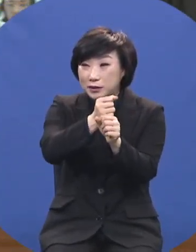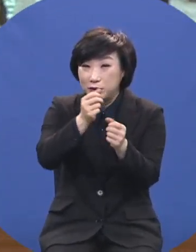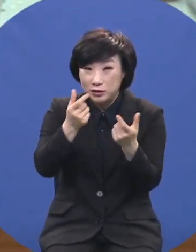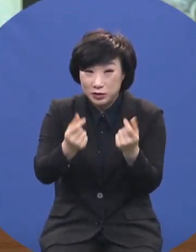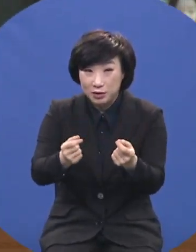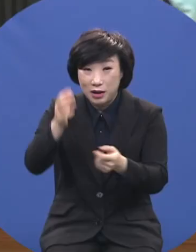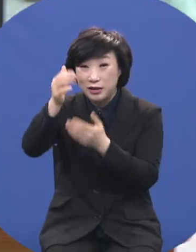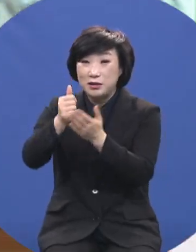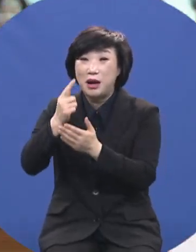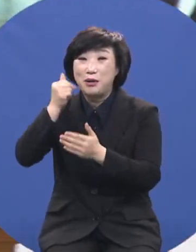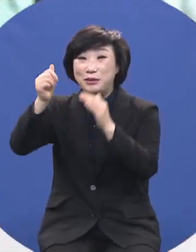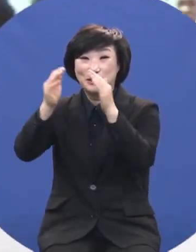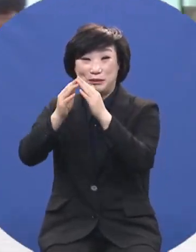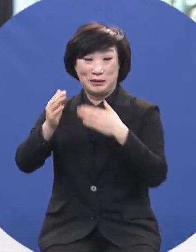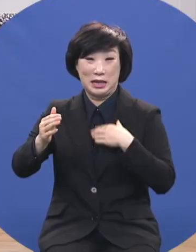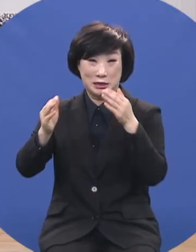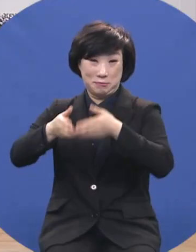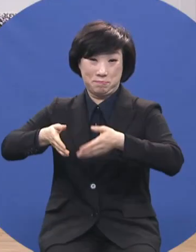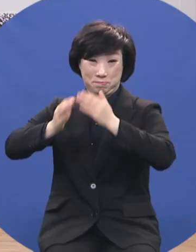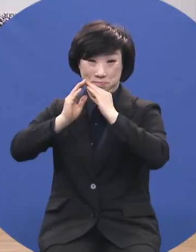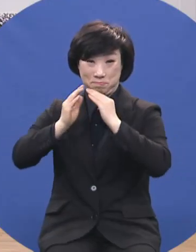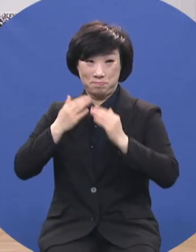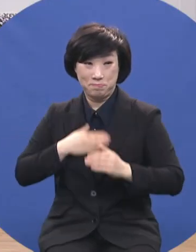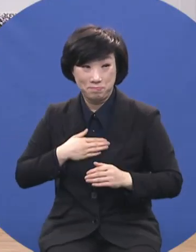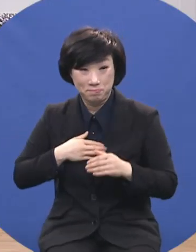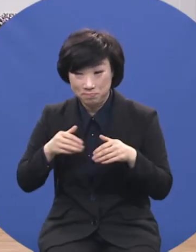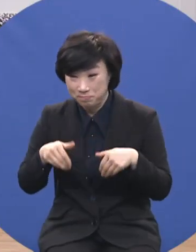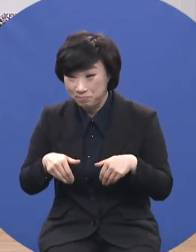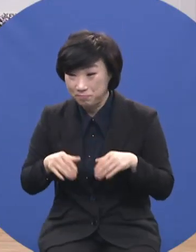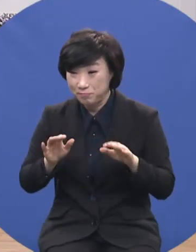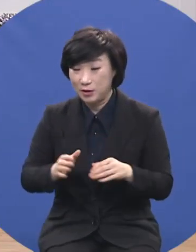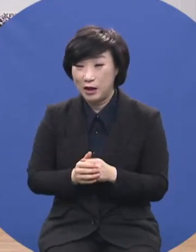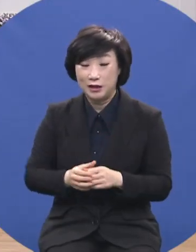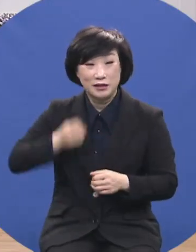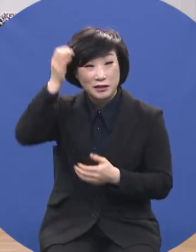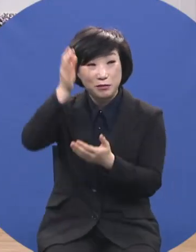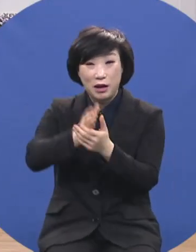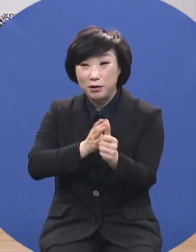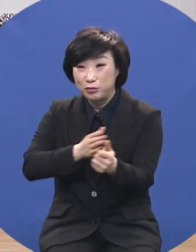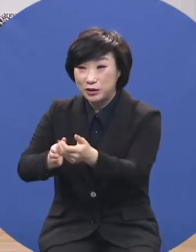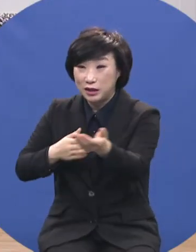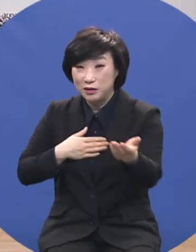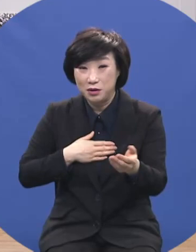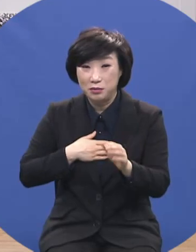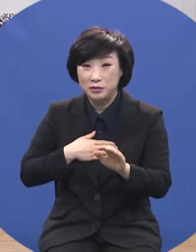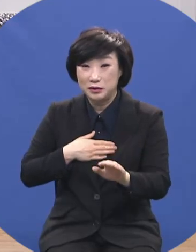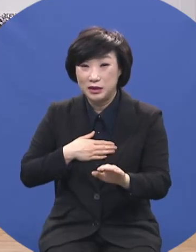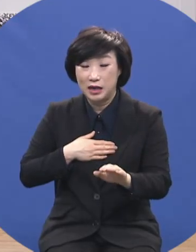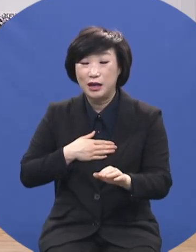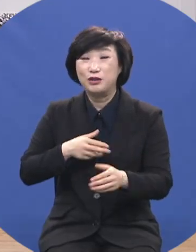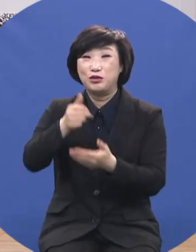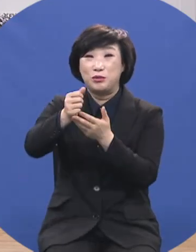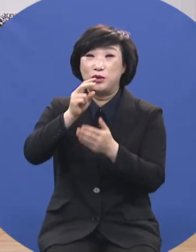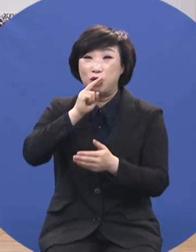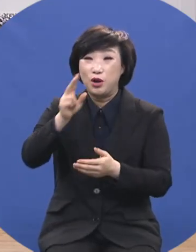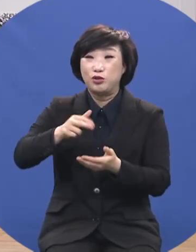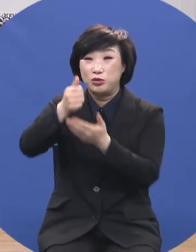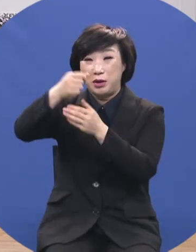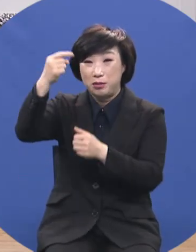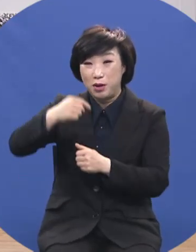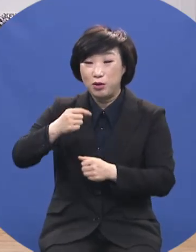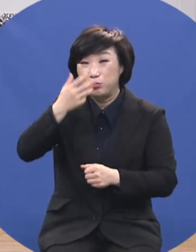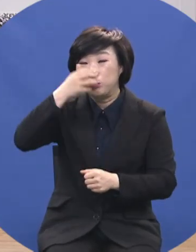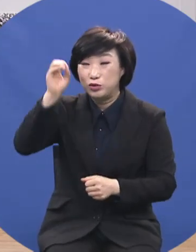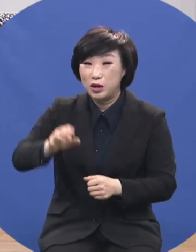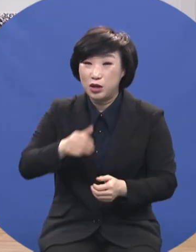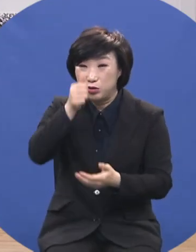아버지 집에 내 집을 건축하는 것임을 알아야 합니다. 잊지 말아라 이 말이요. 주여 주의 명령을 무시한